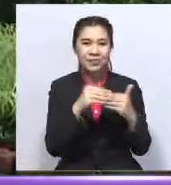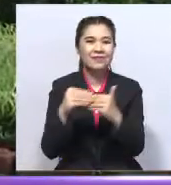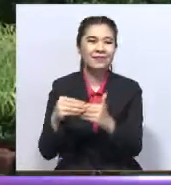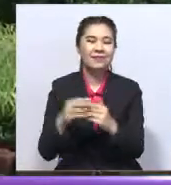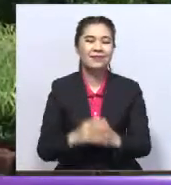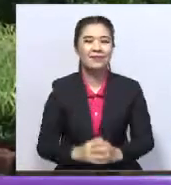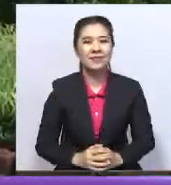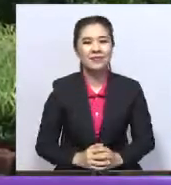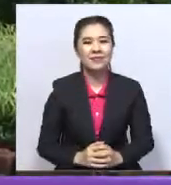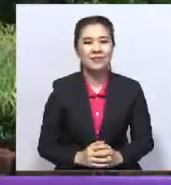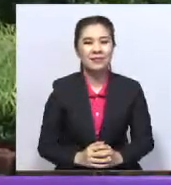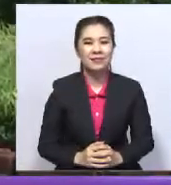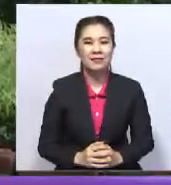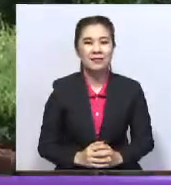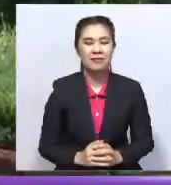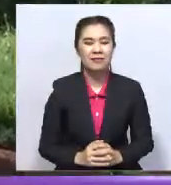ครับ